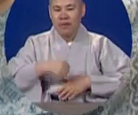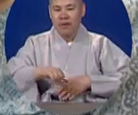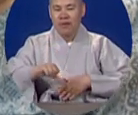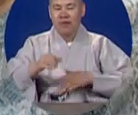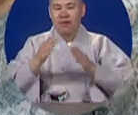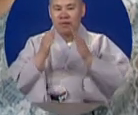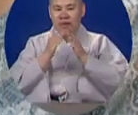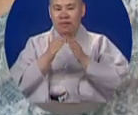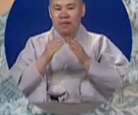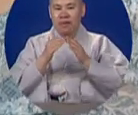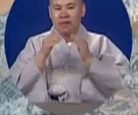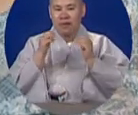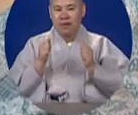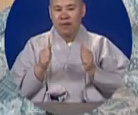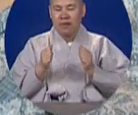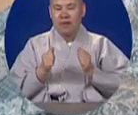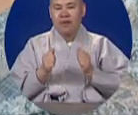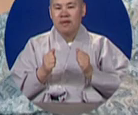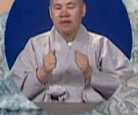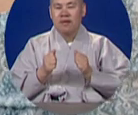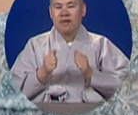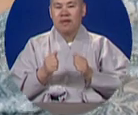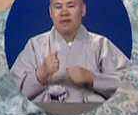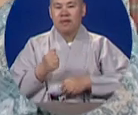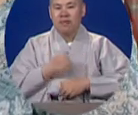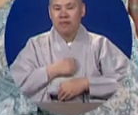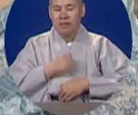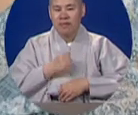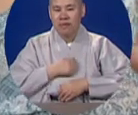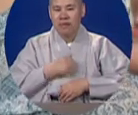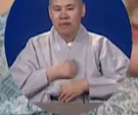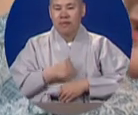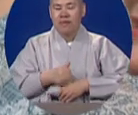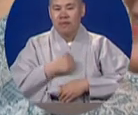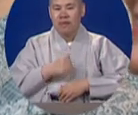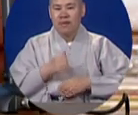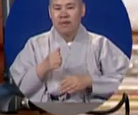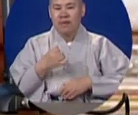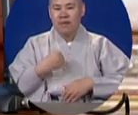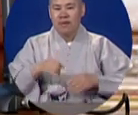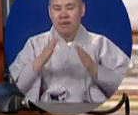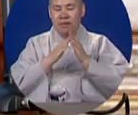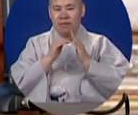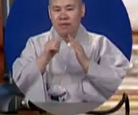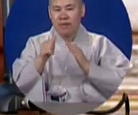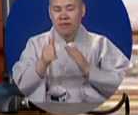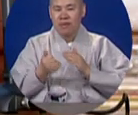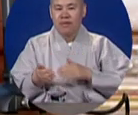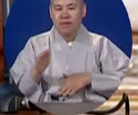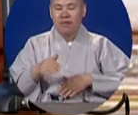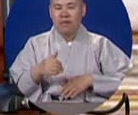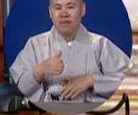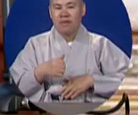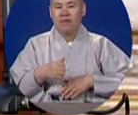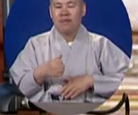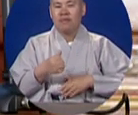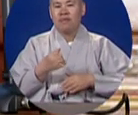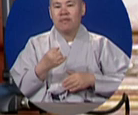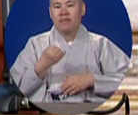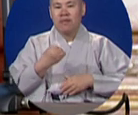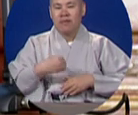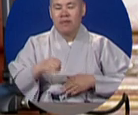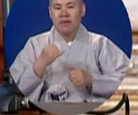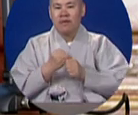딸네 집을 가니까 사위가 역시 또 설거지도 하고